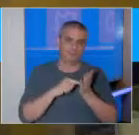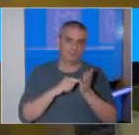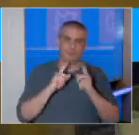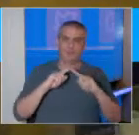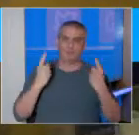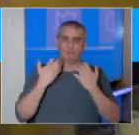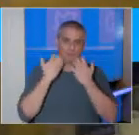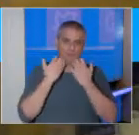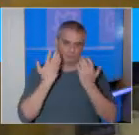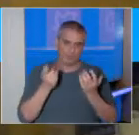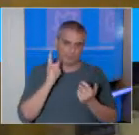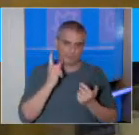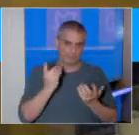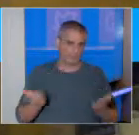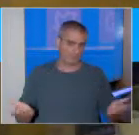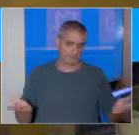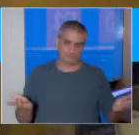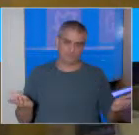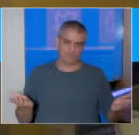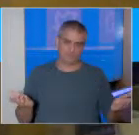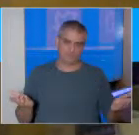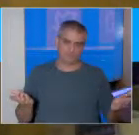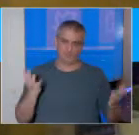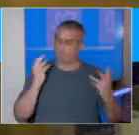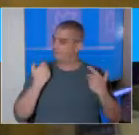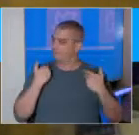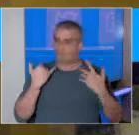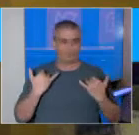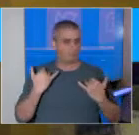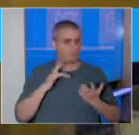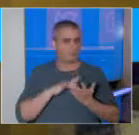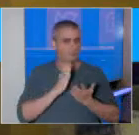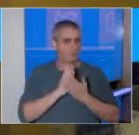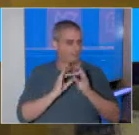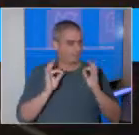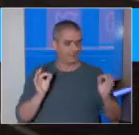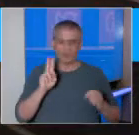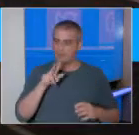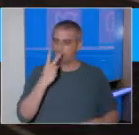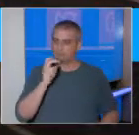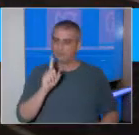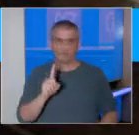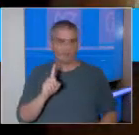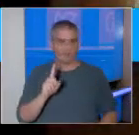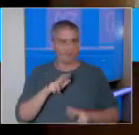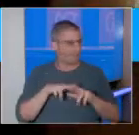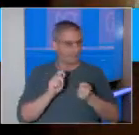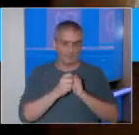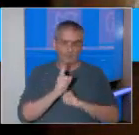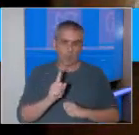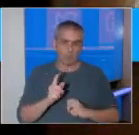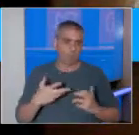מיני הסברים, אבל זה מצב שאם אנחנו היום נמצאים כבר בתחילת 2021 והמצב הזה לא